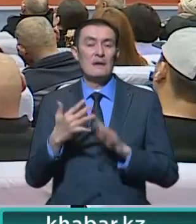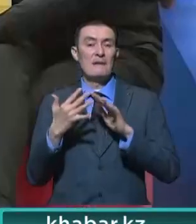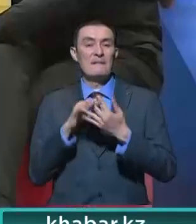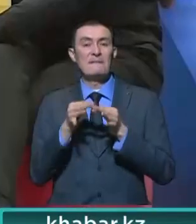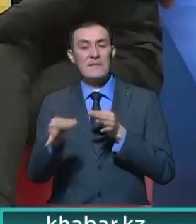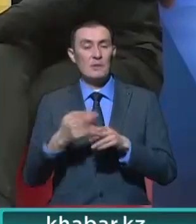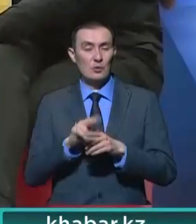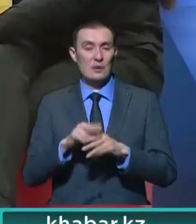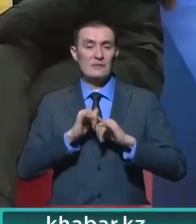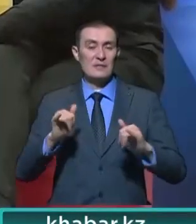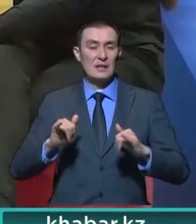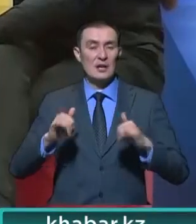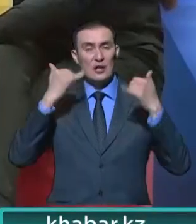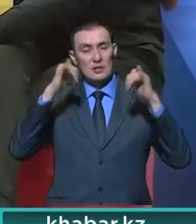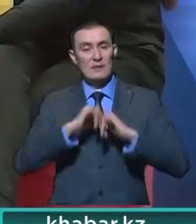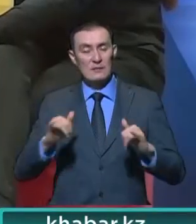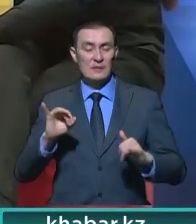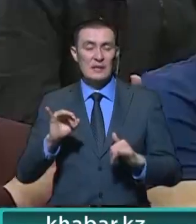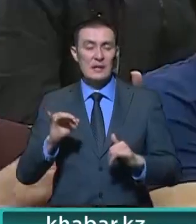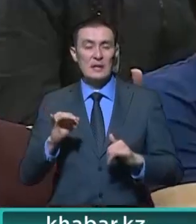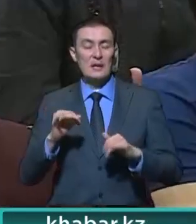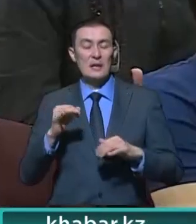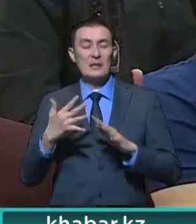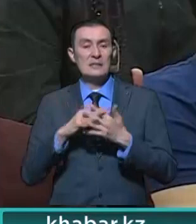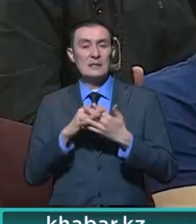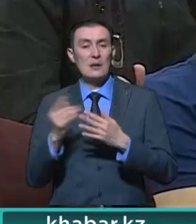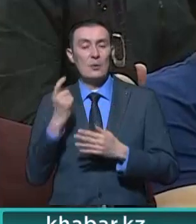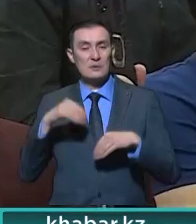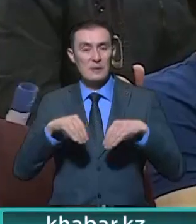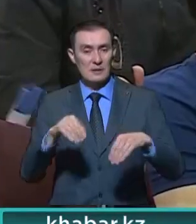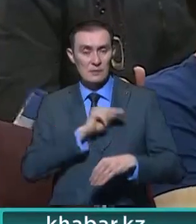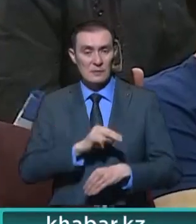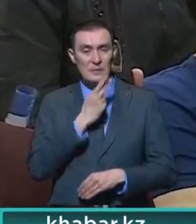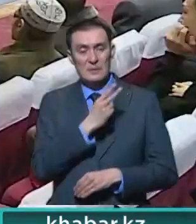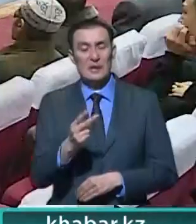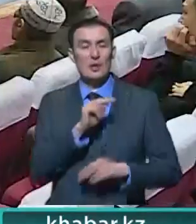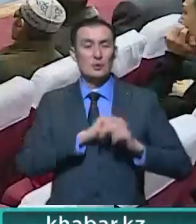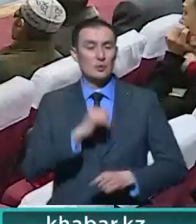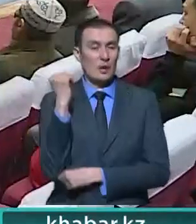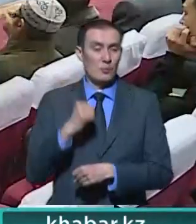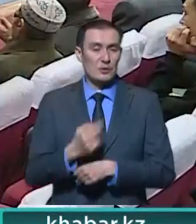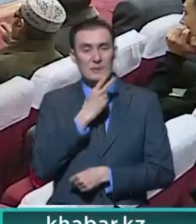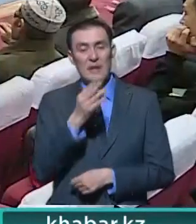которая занимается животноводством и сельхозпроизводством. Посмотрели условия труда рабочих, ответили на все